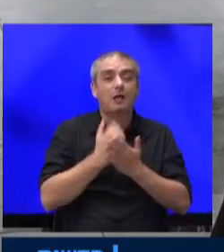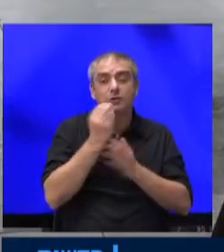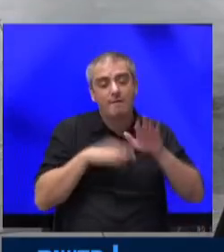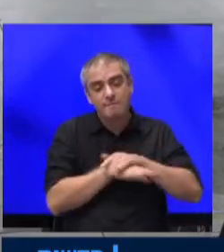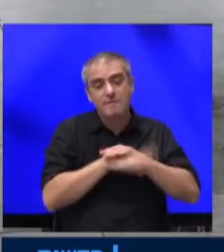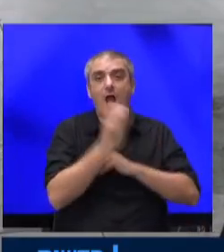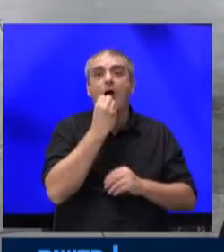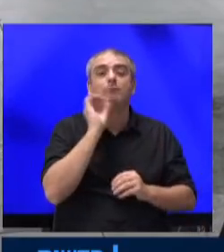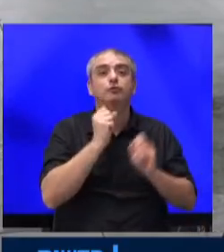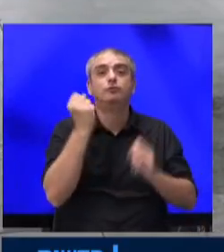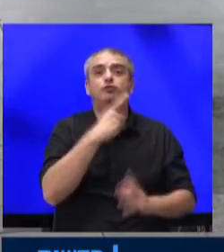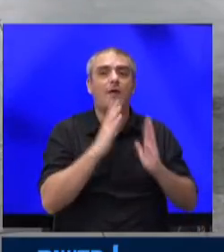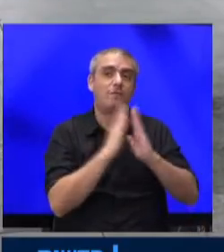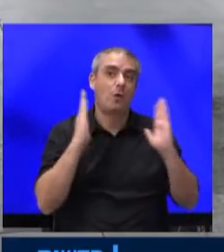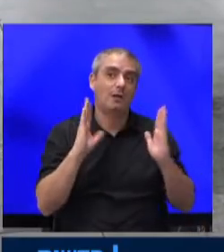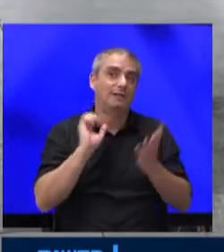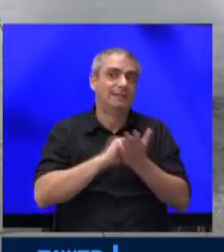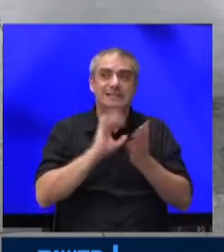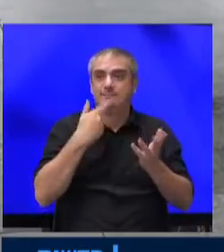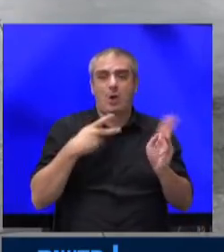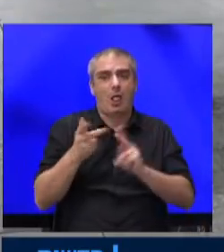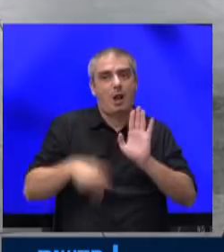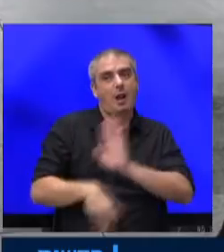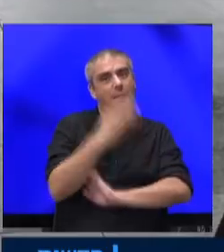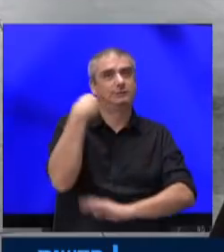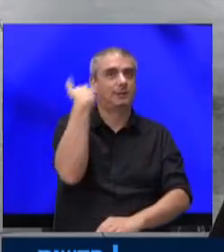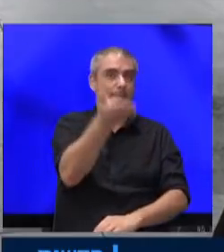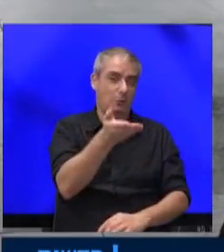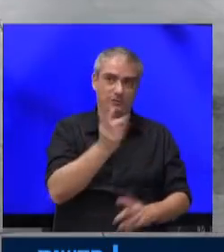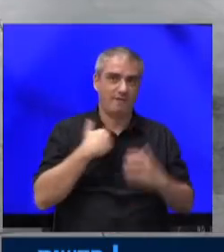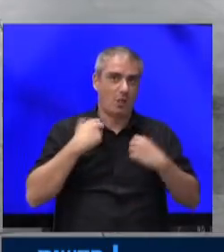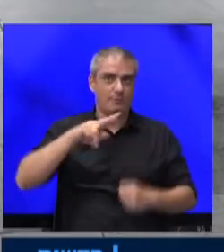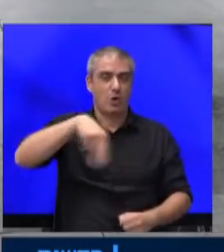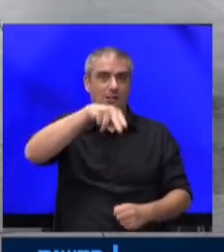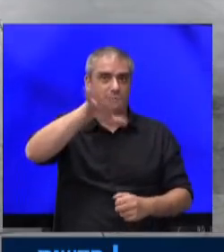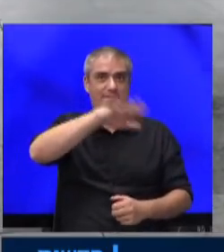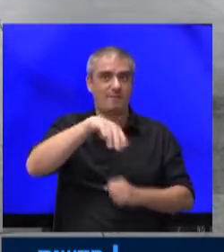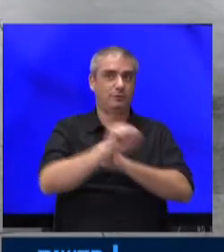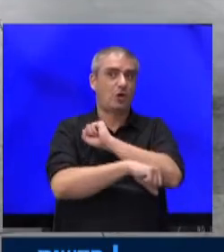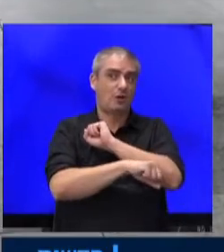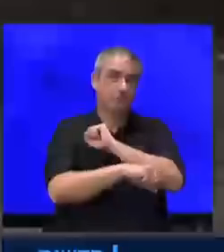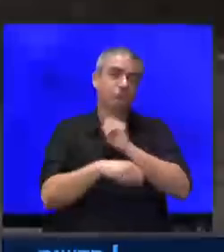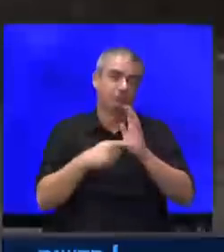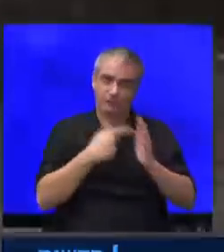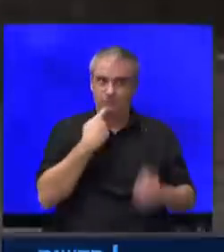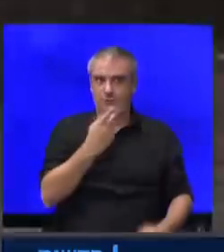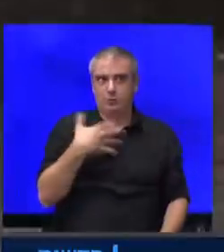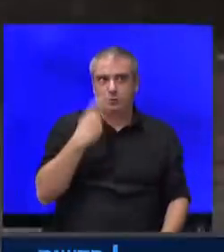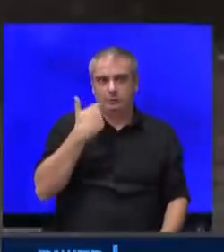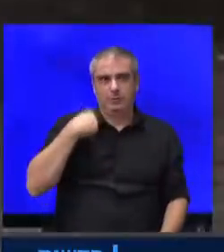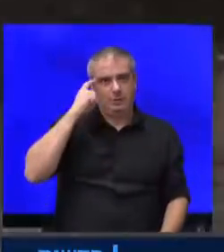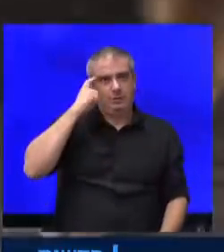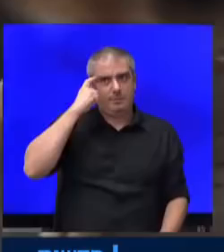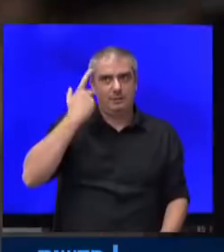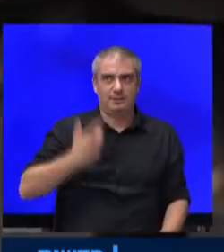week in case that we aren't able to go outside and it's not safe to walk around campus. So them saying that it's a little concerning.